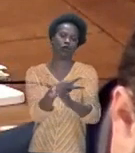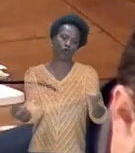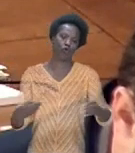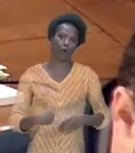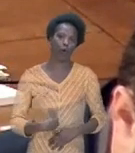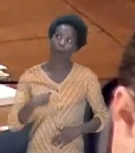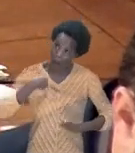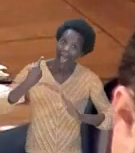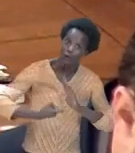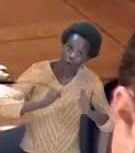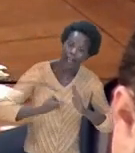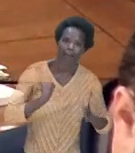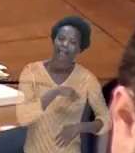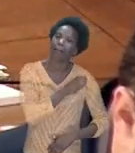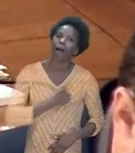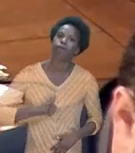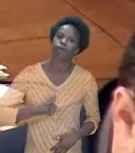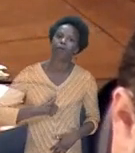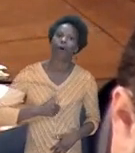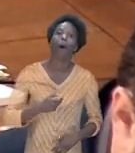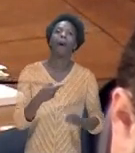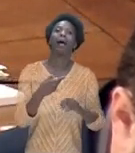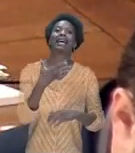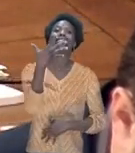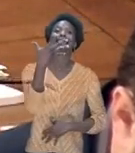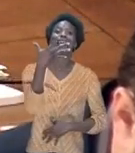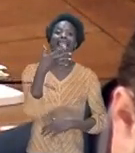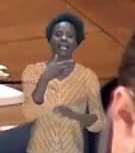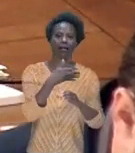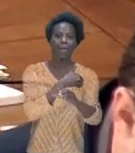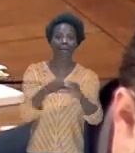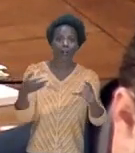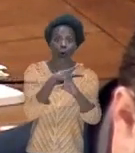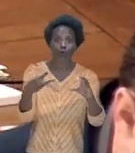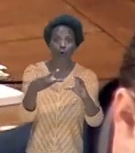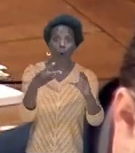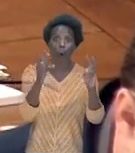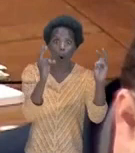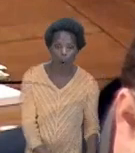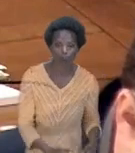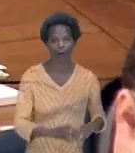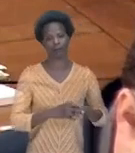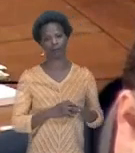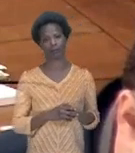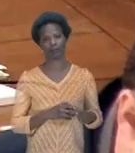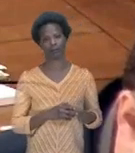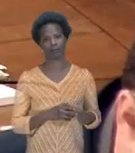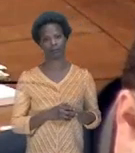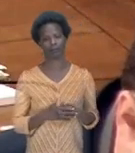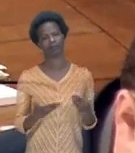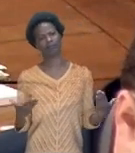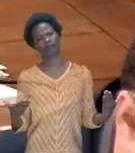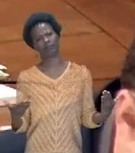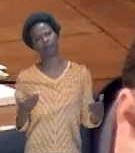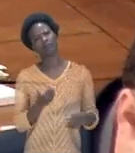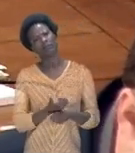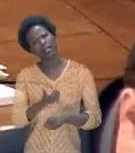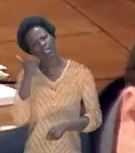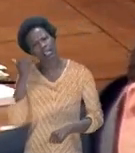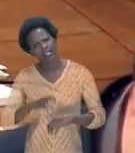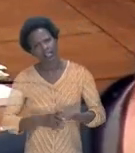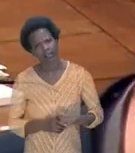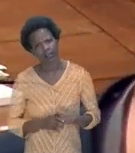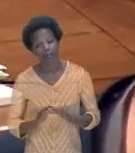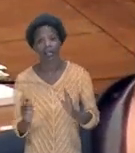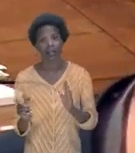moins 5 millions d'euros. Là aussi, pour mémoire, l'année dernière, lors de la